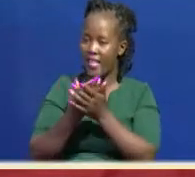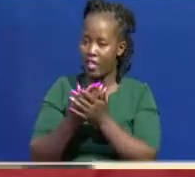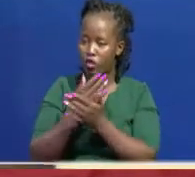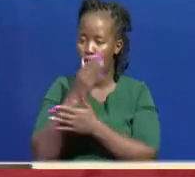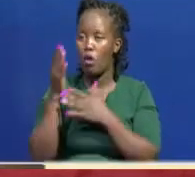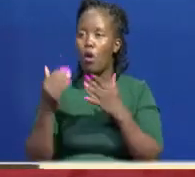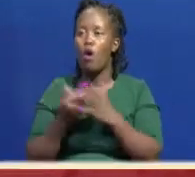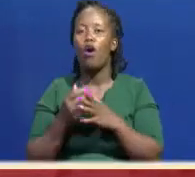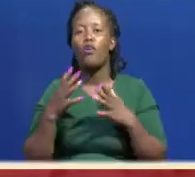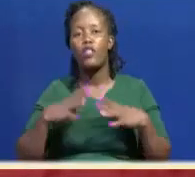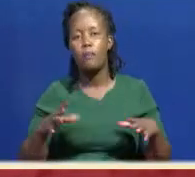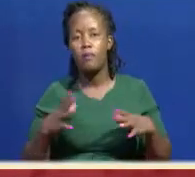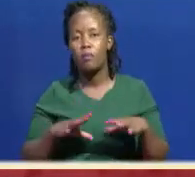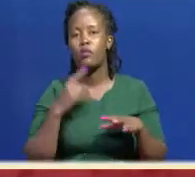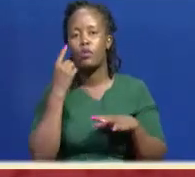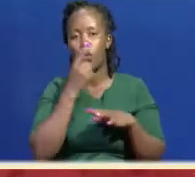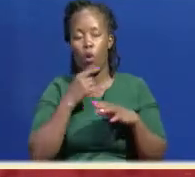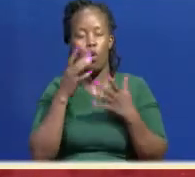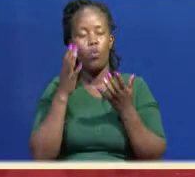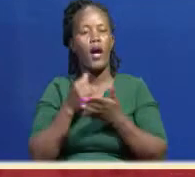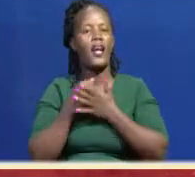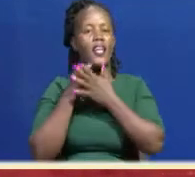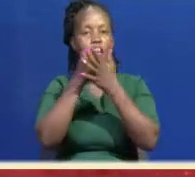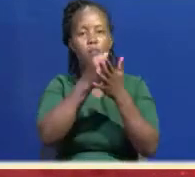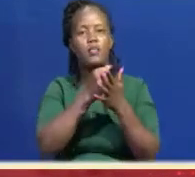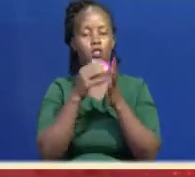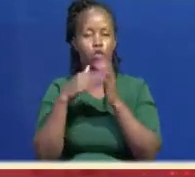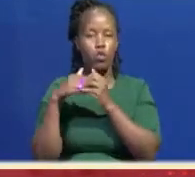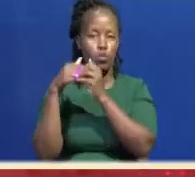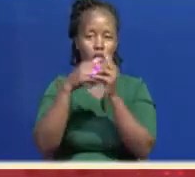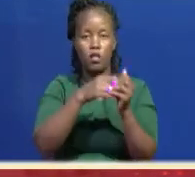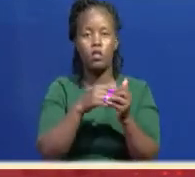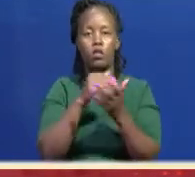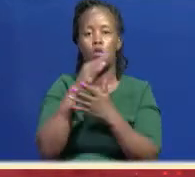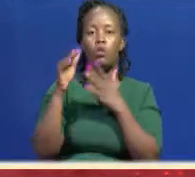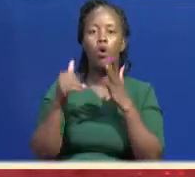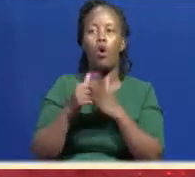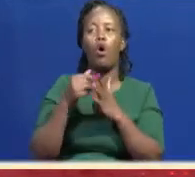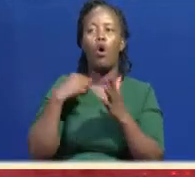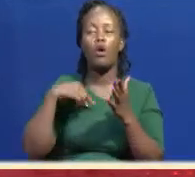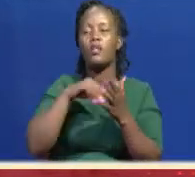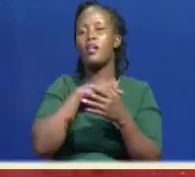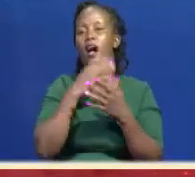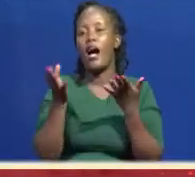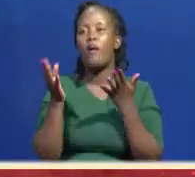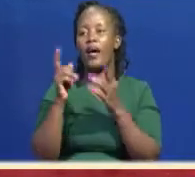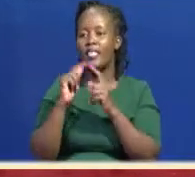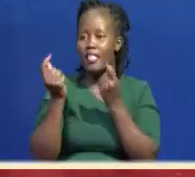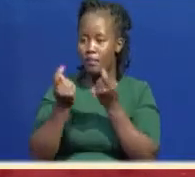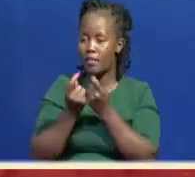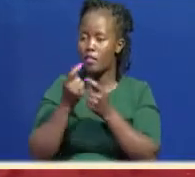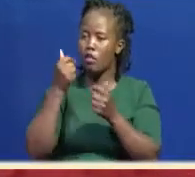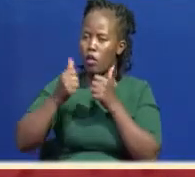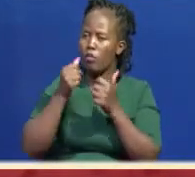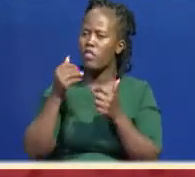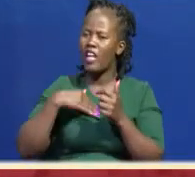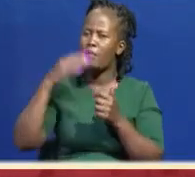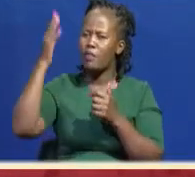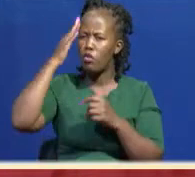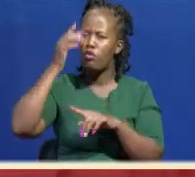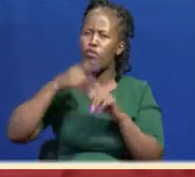wanaotusaidia kuongoza clubs zetu. Zile ambazo tumejua tangu